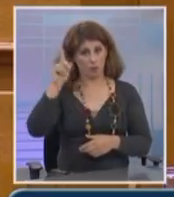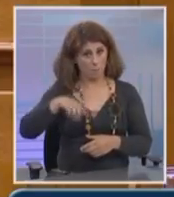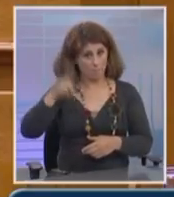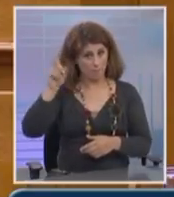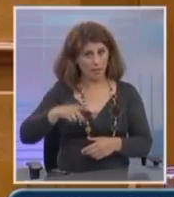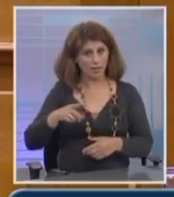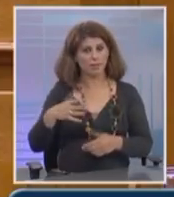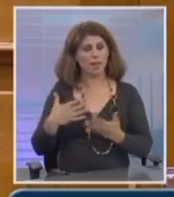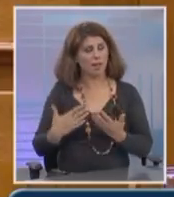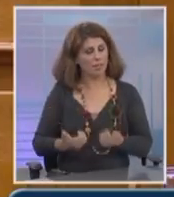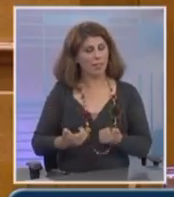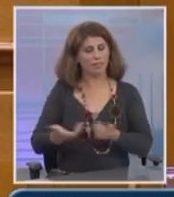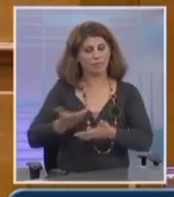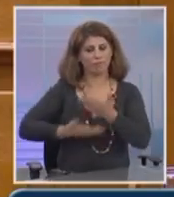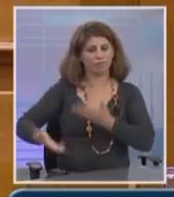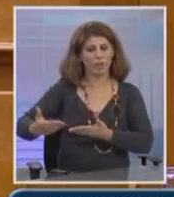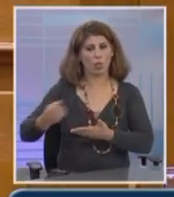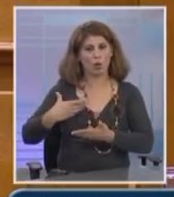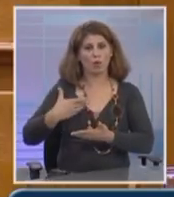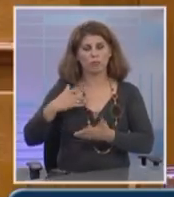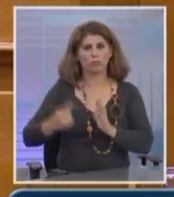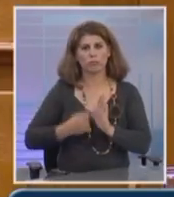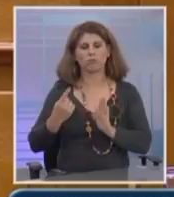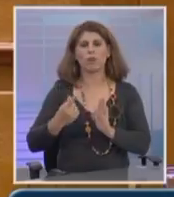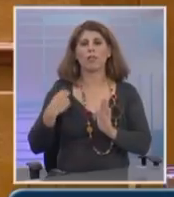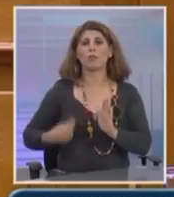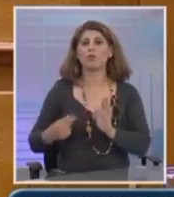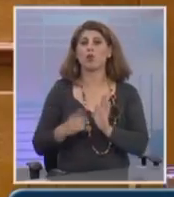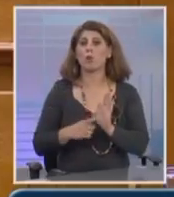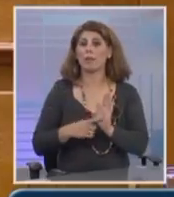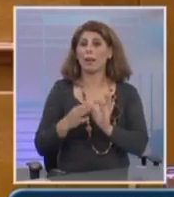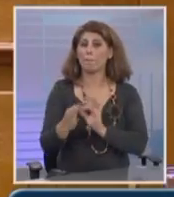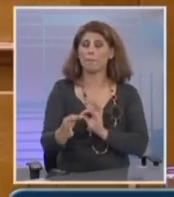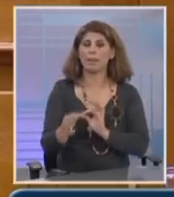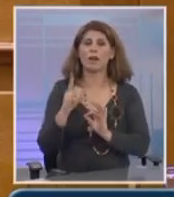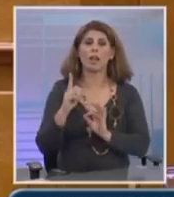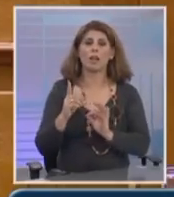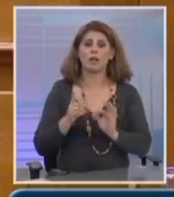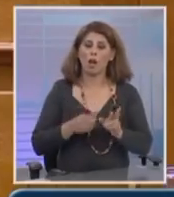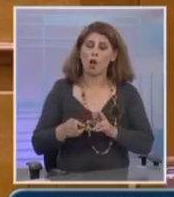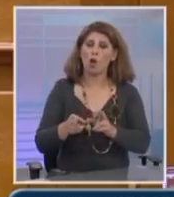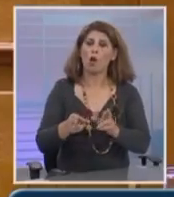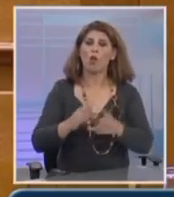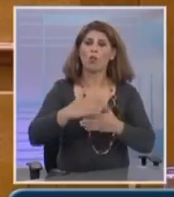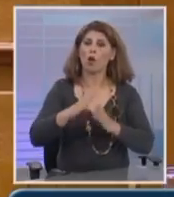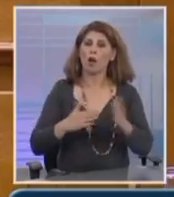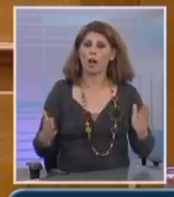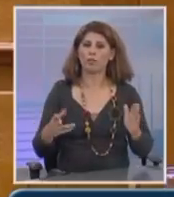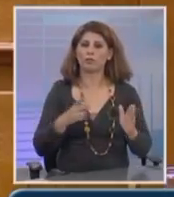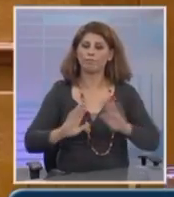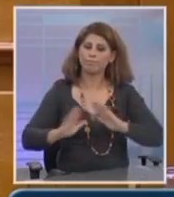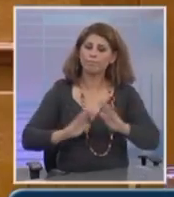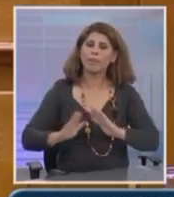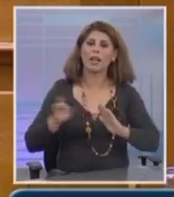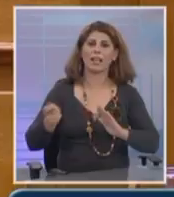ως αντίδωρο για τα πρωτοφανή δημοσιονομικά μέτρα τα οποία παίρνετε έναν οδικό χάρτη διευθέτησης του χρέους. Και